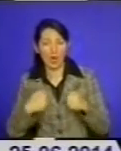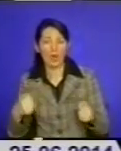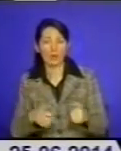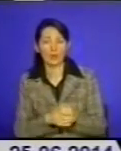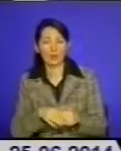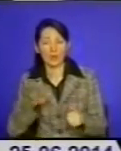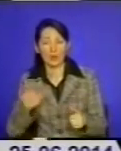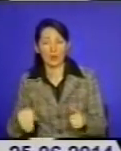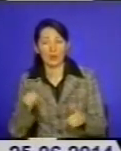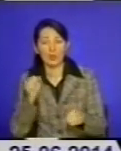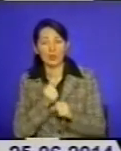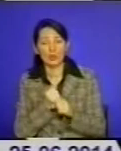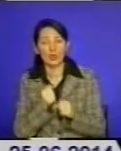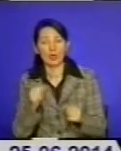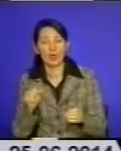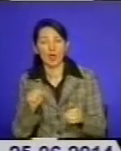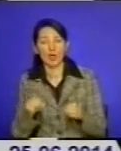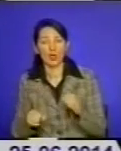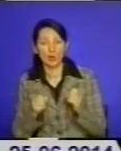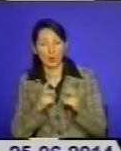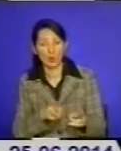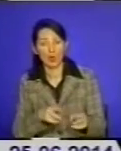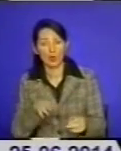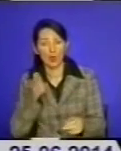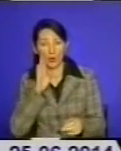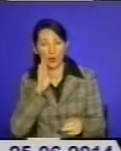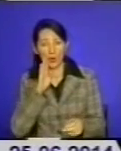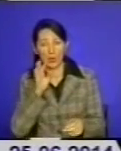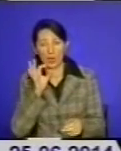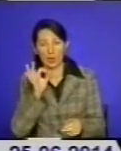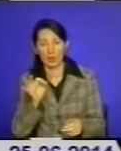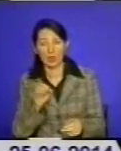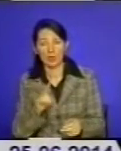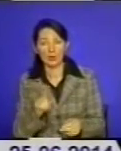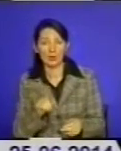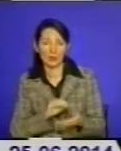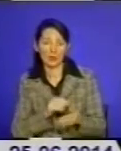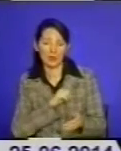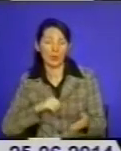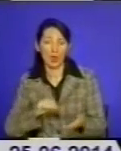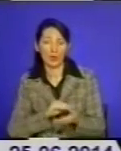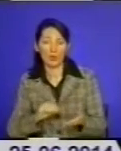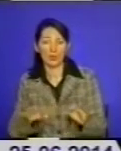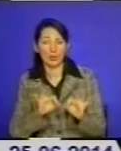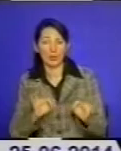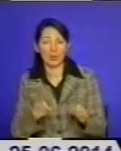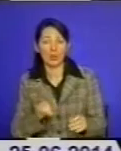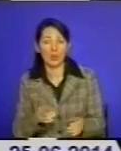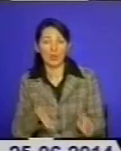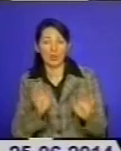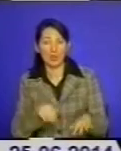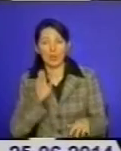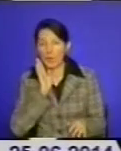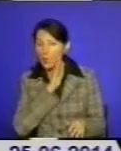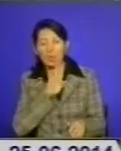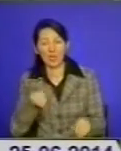вчинення злочину, яка полягала в тому, що вона, усвідомлюючи безпорадний стан своєї матері, про що сама вказувала пояснення, не надавши їй допомоги, залишила в стані лежати на